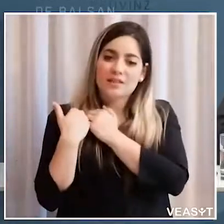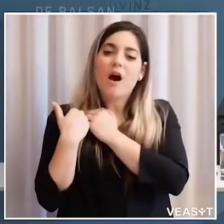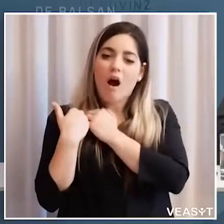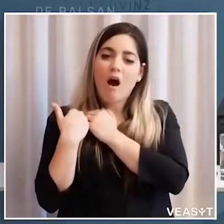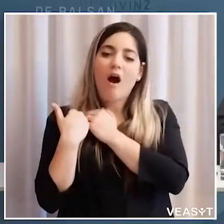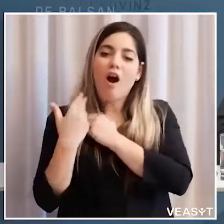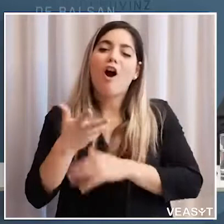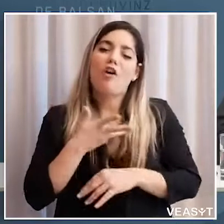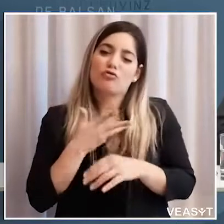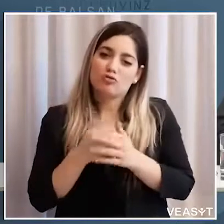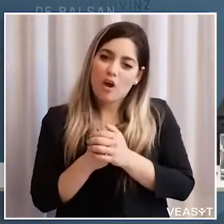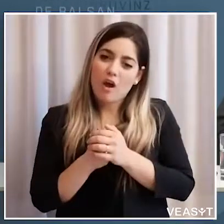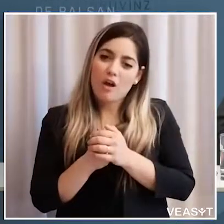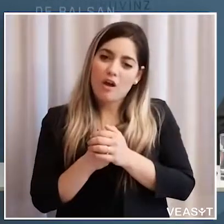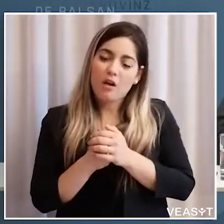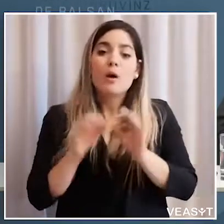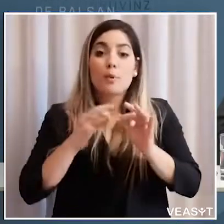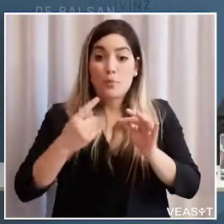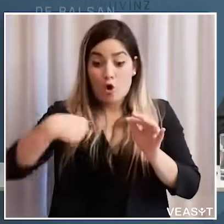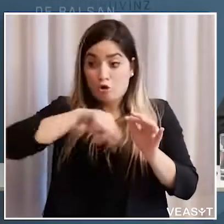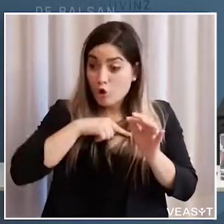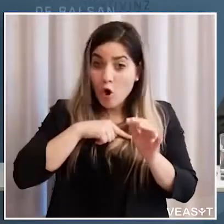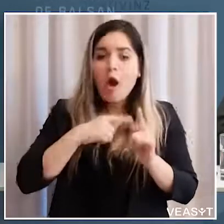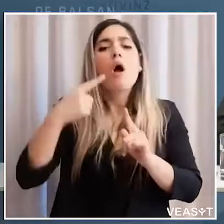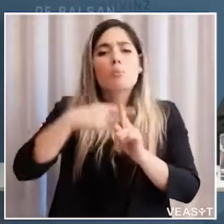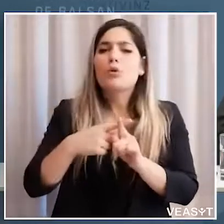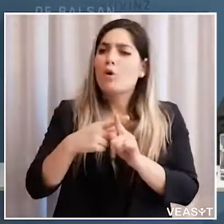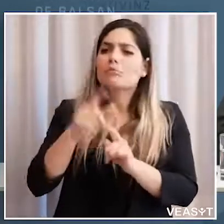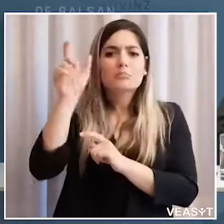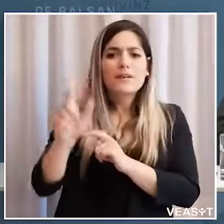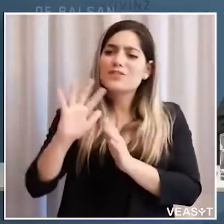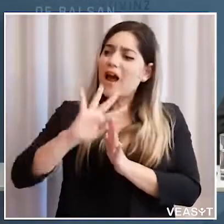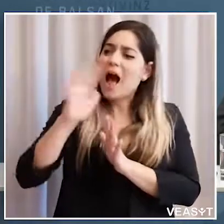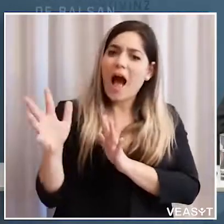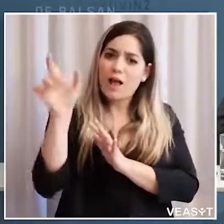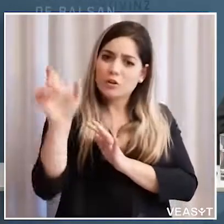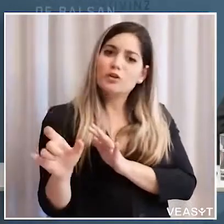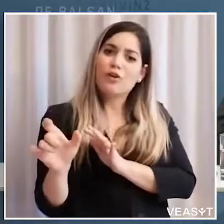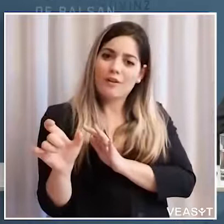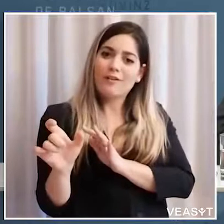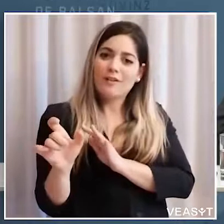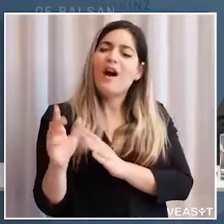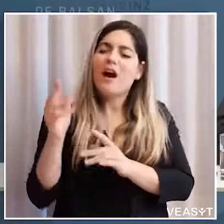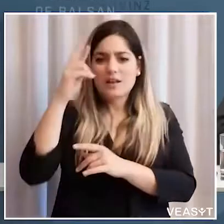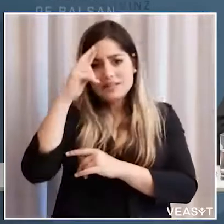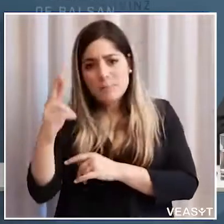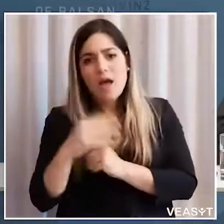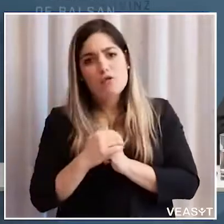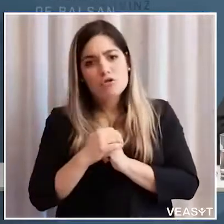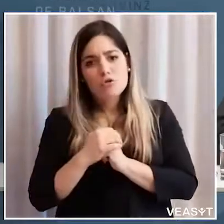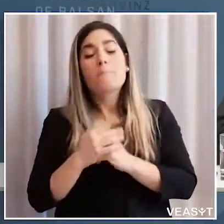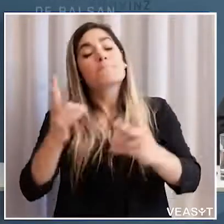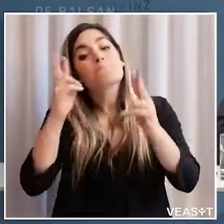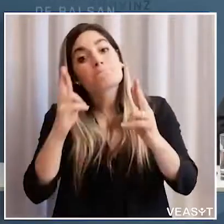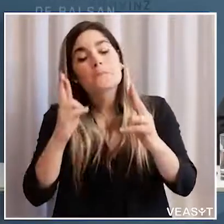nel ovviamente nei confronti anche dell'alto del vicino a della comunità e io spero che sia